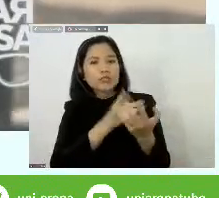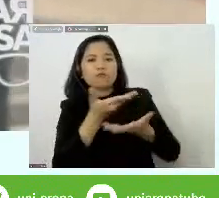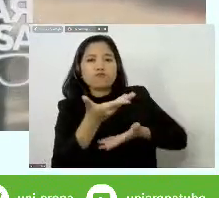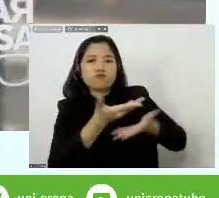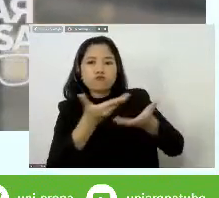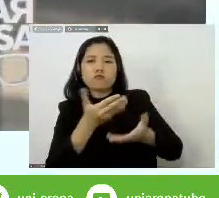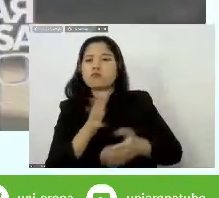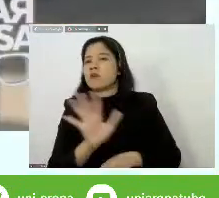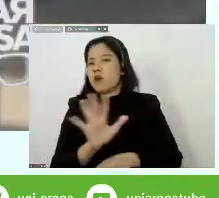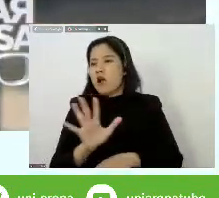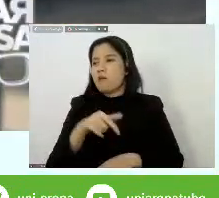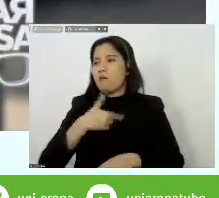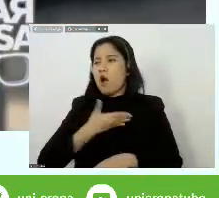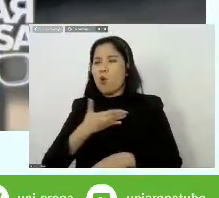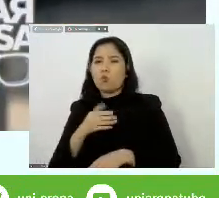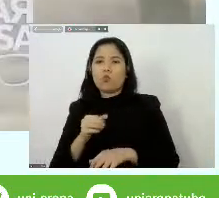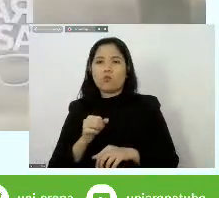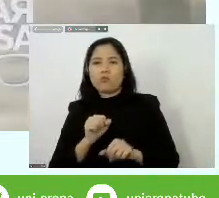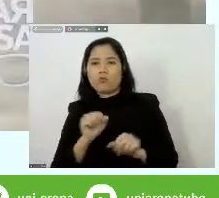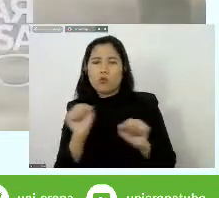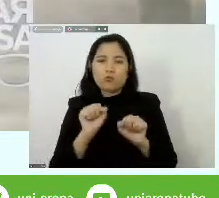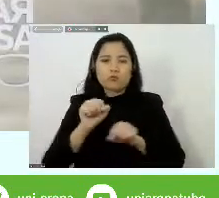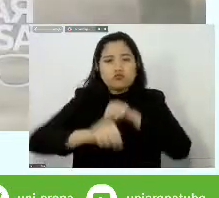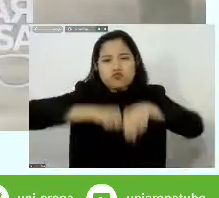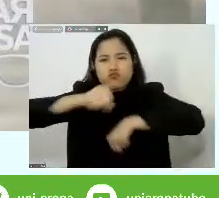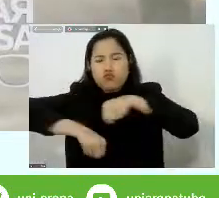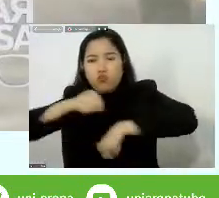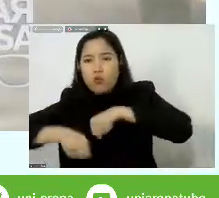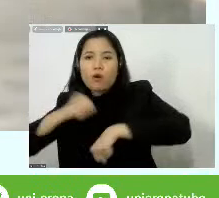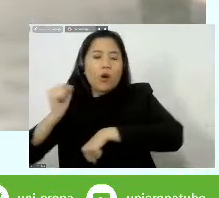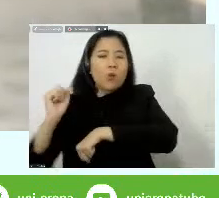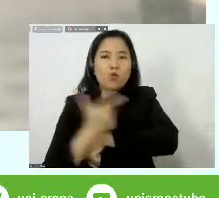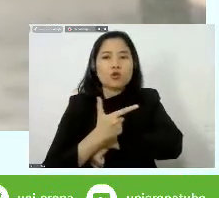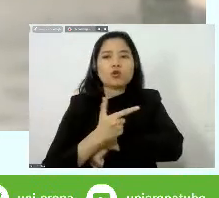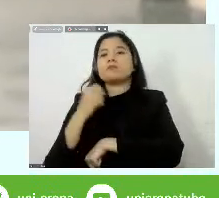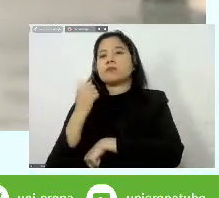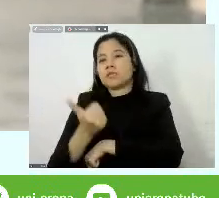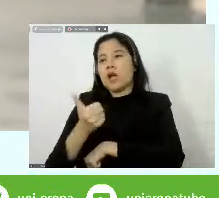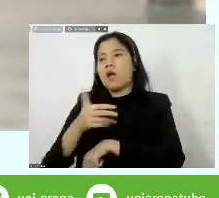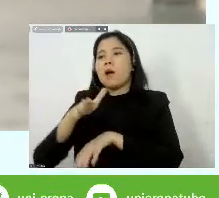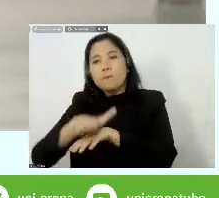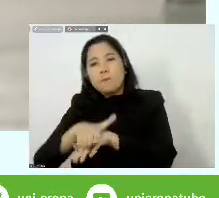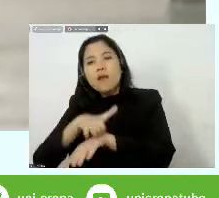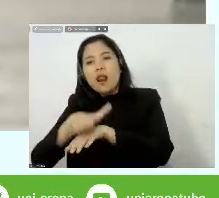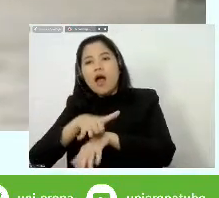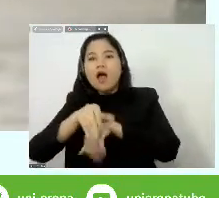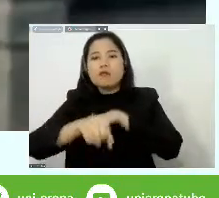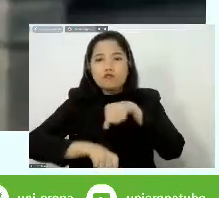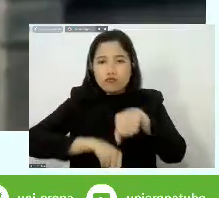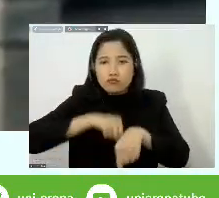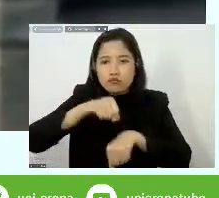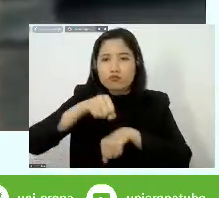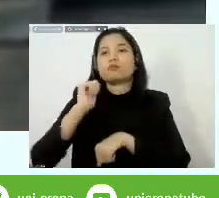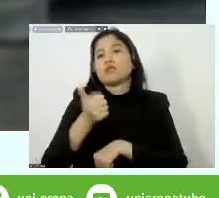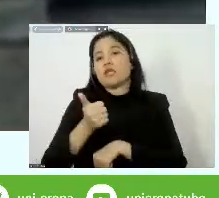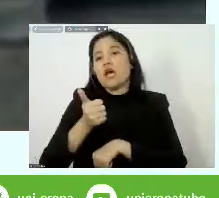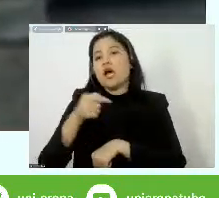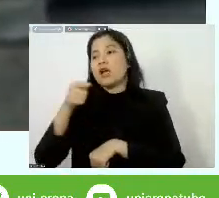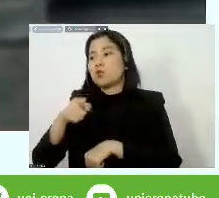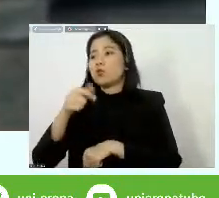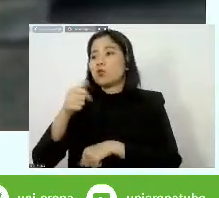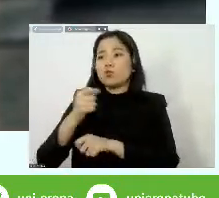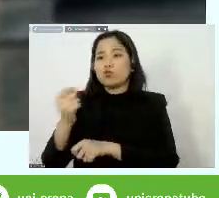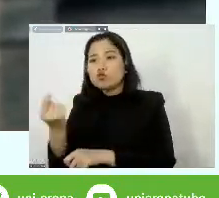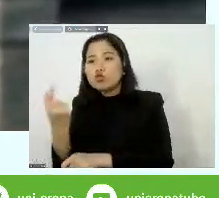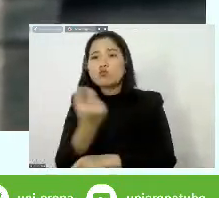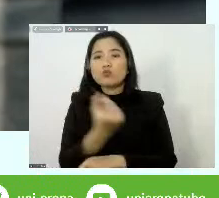kemampuan sendiri mau ngebut mau pelan tingkat kayu hanya bisa kita lakukan Nah itu menimbulkan gairah luar biasa di